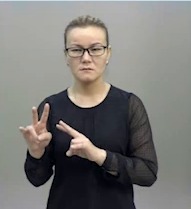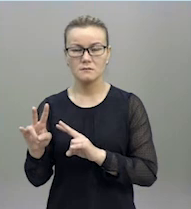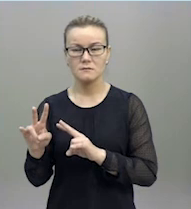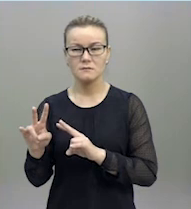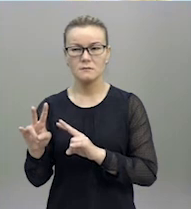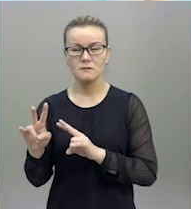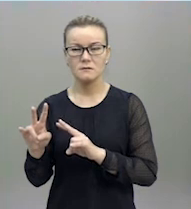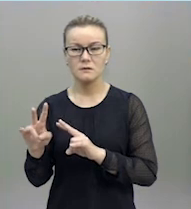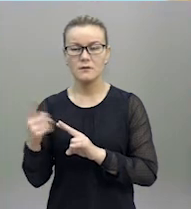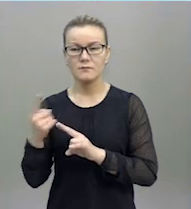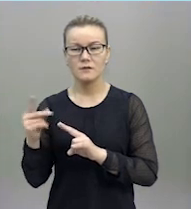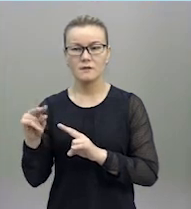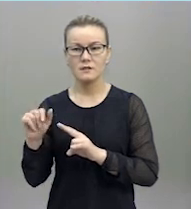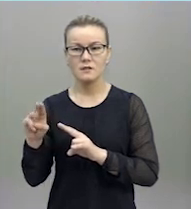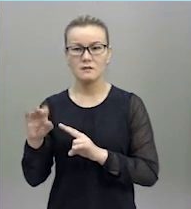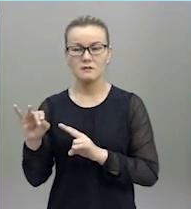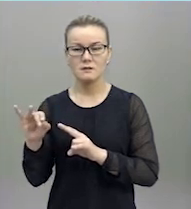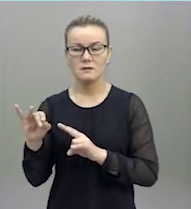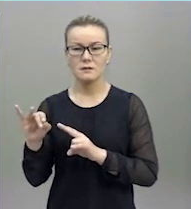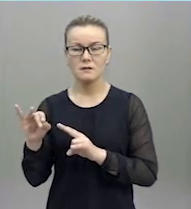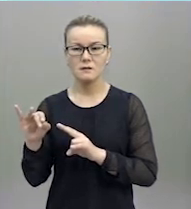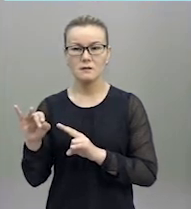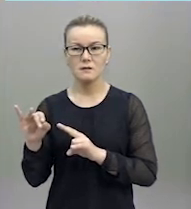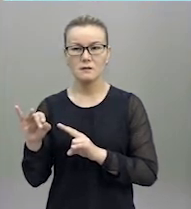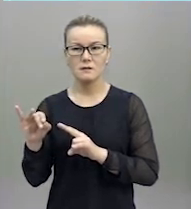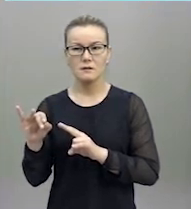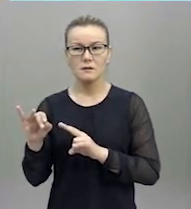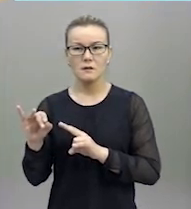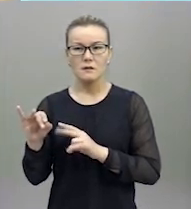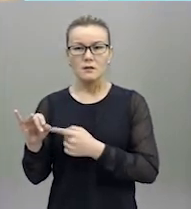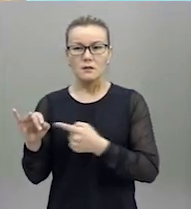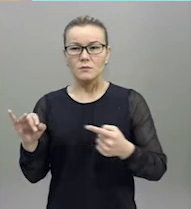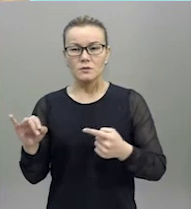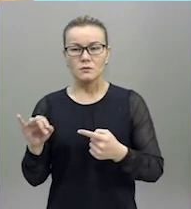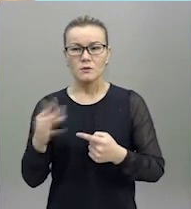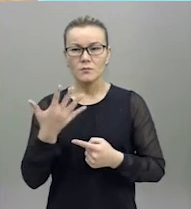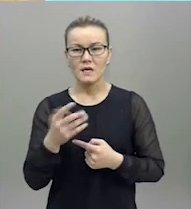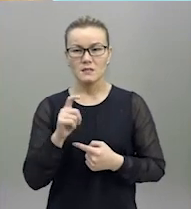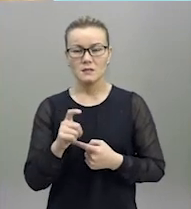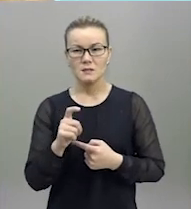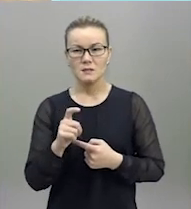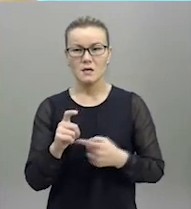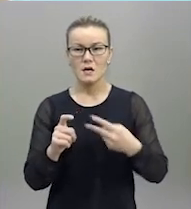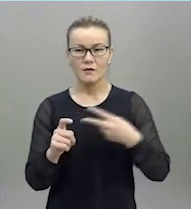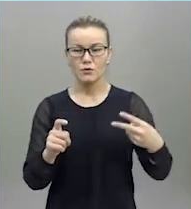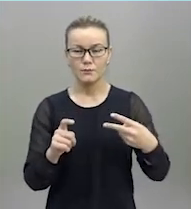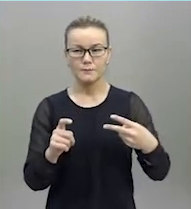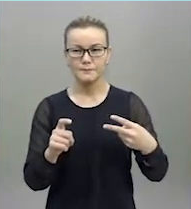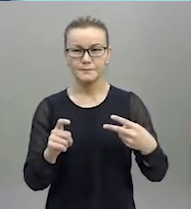было в первой части где собраны все буквенные выражения минус 5x равно